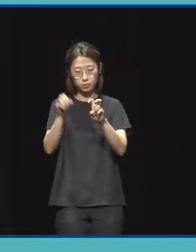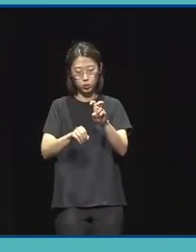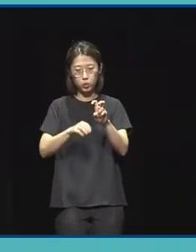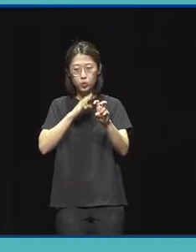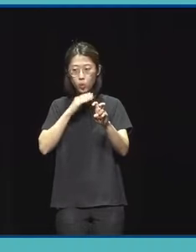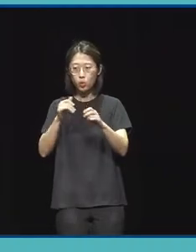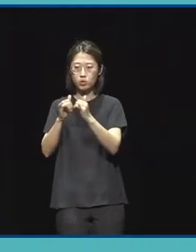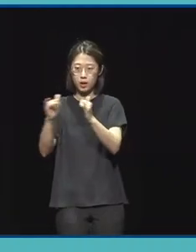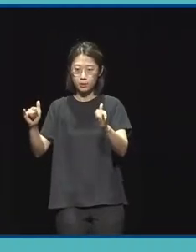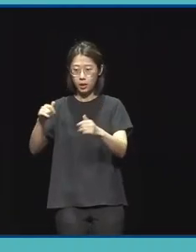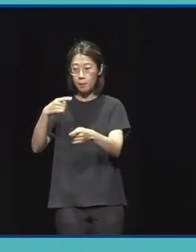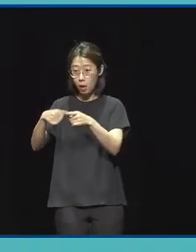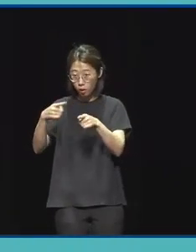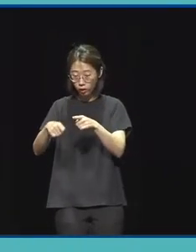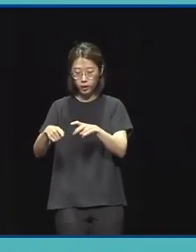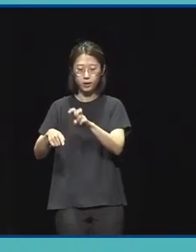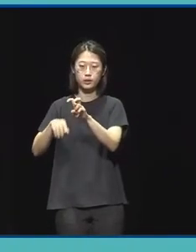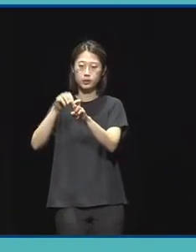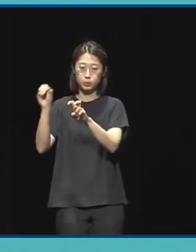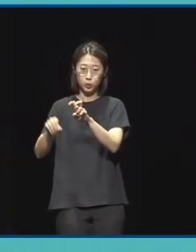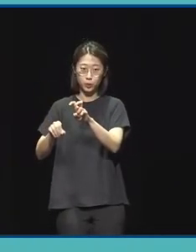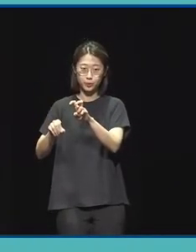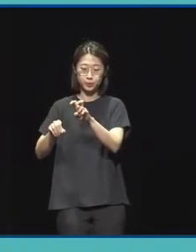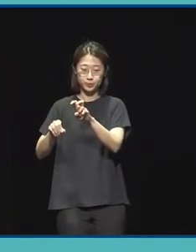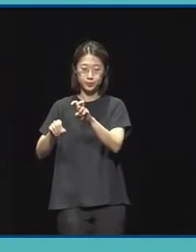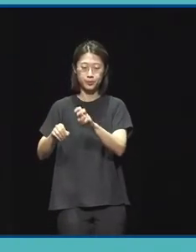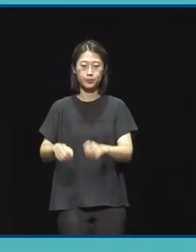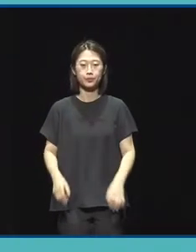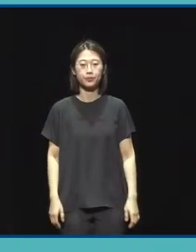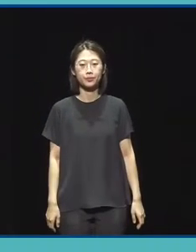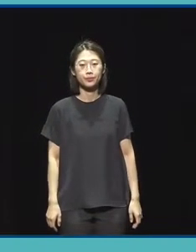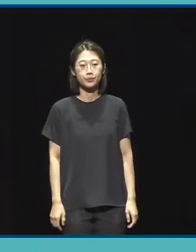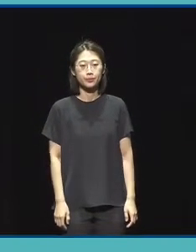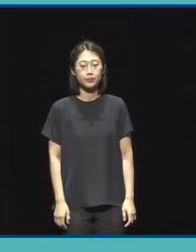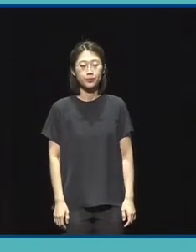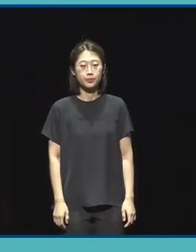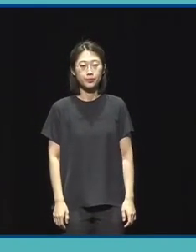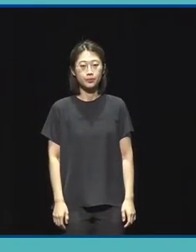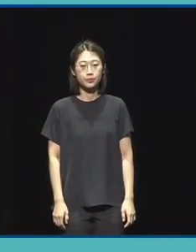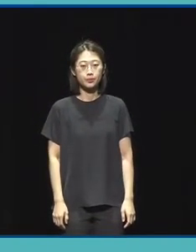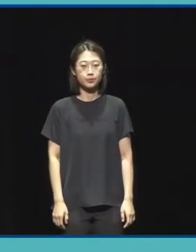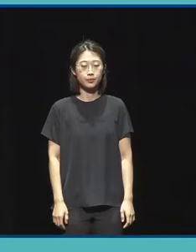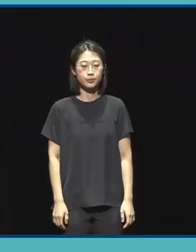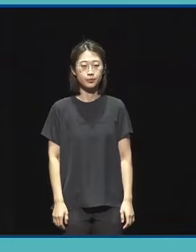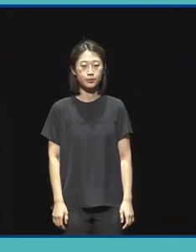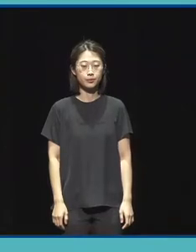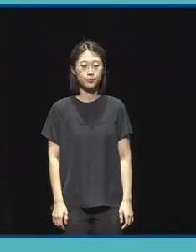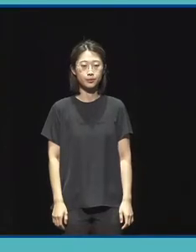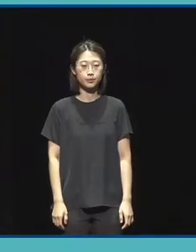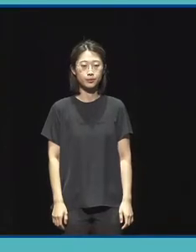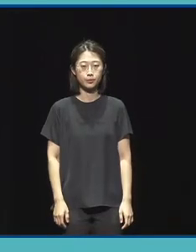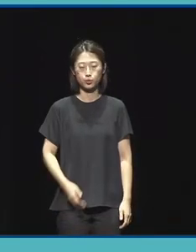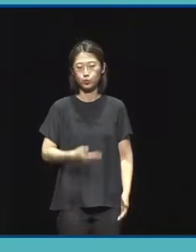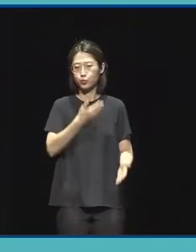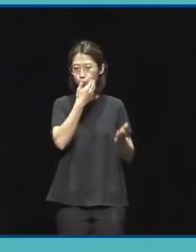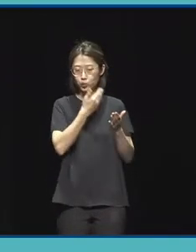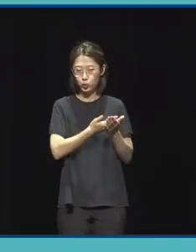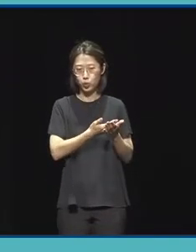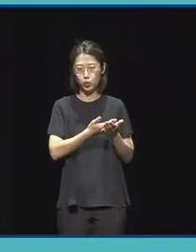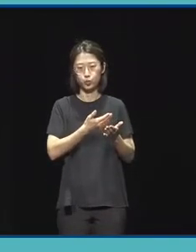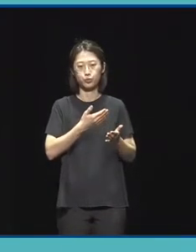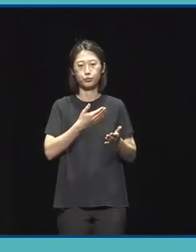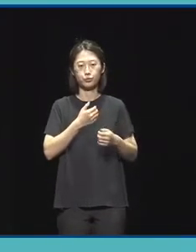관객 평가가 20% 이렇게 반영이 되어져서 최종 결정됩니다 네 유의사항입니다